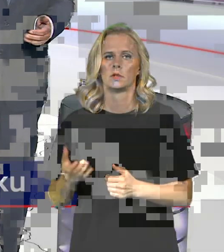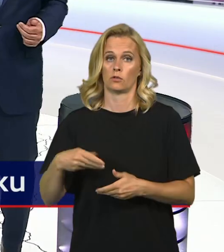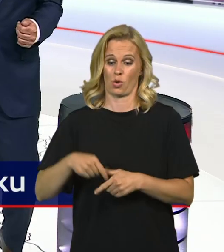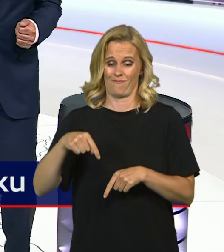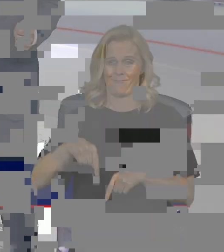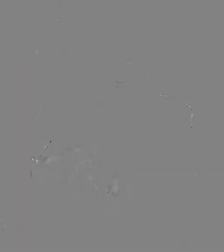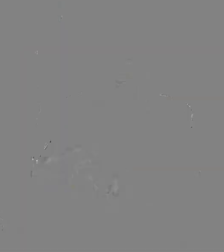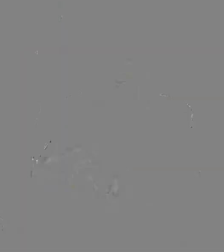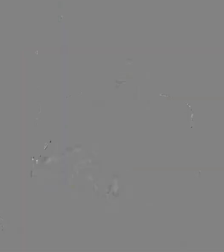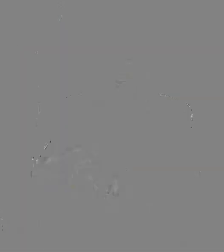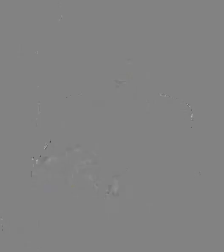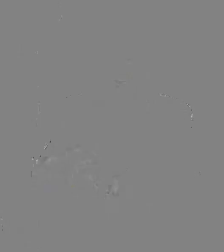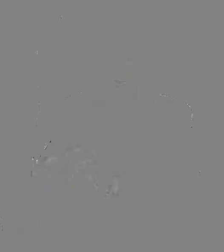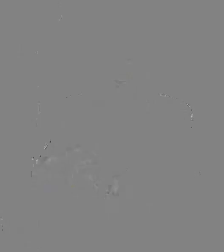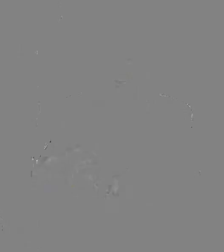bylo...